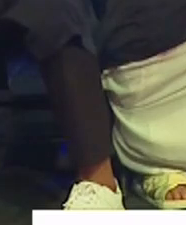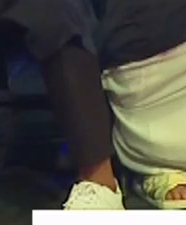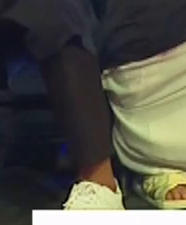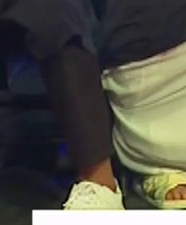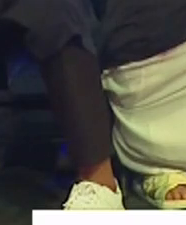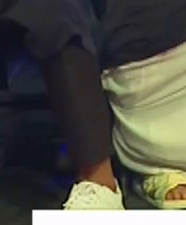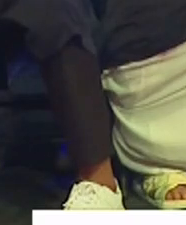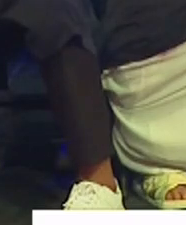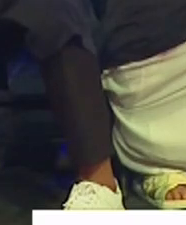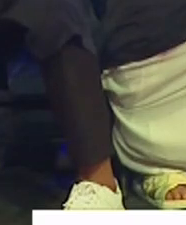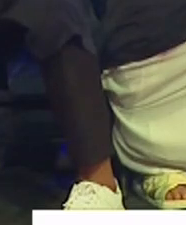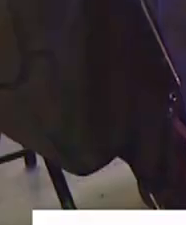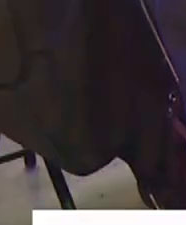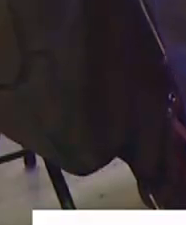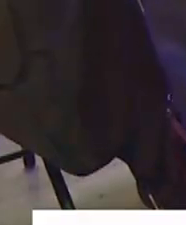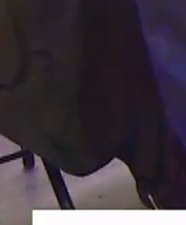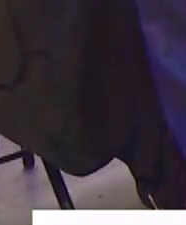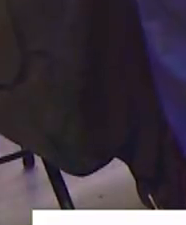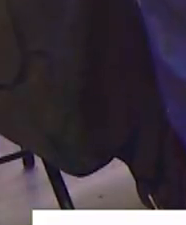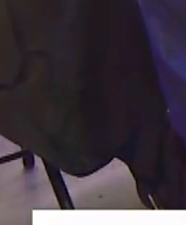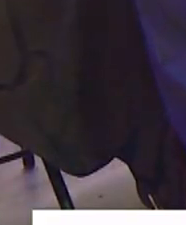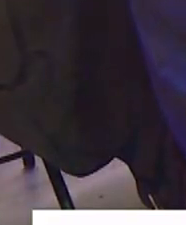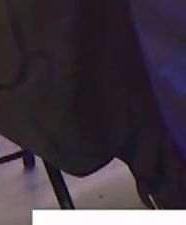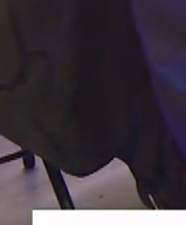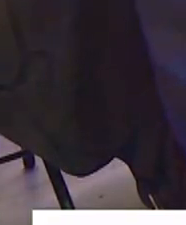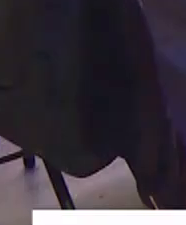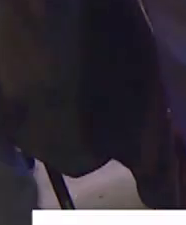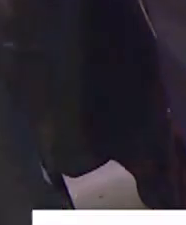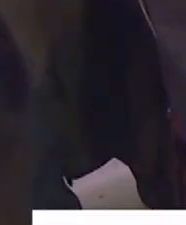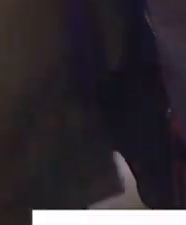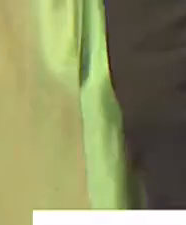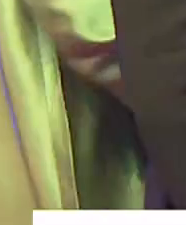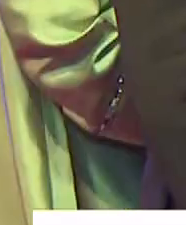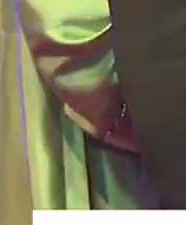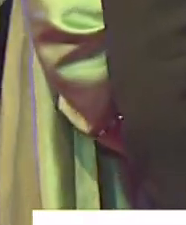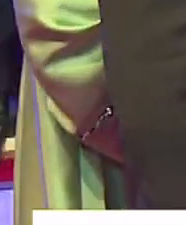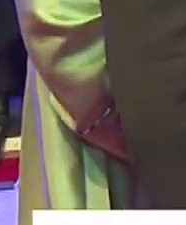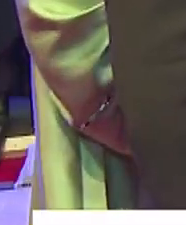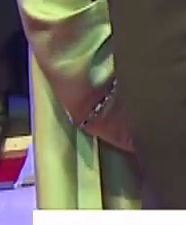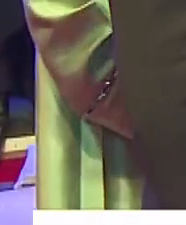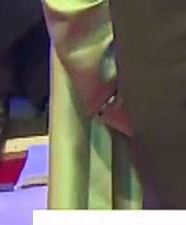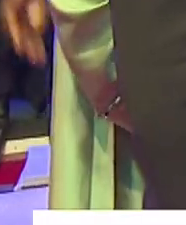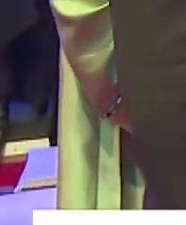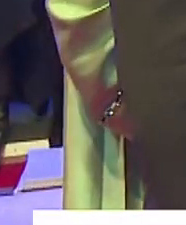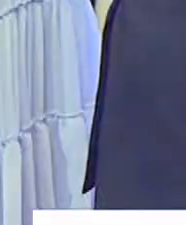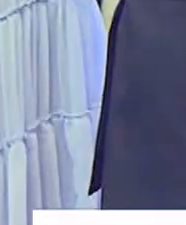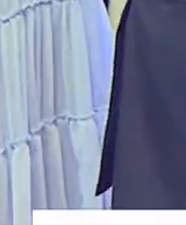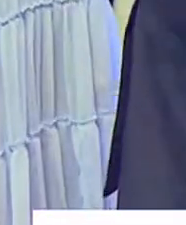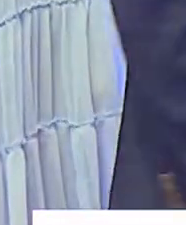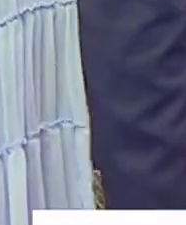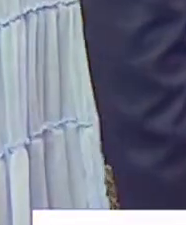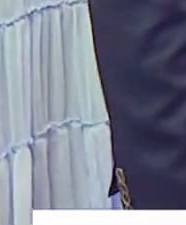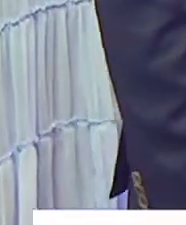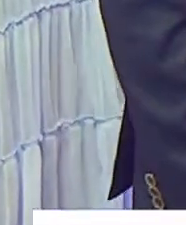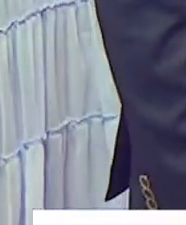ومثابرتك وصبركم فرحه تعلو الوجوه بحصد ما ادمر من زرع الجد والاجتهاد على مدى